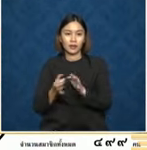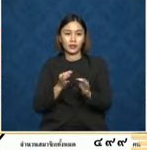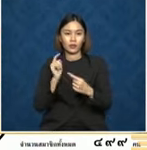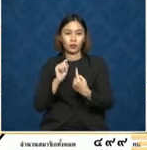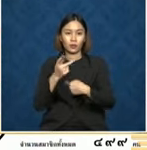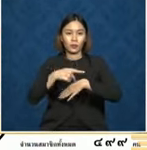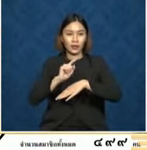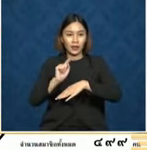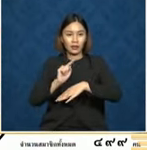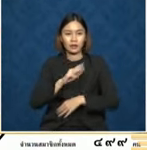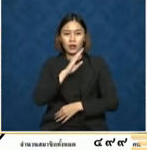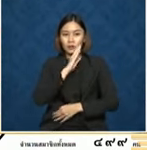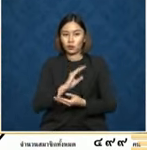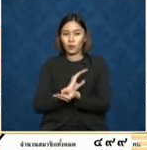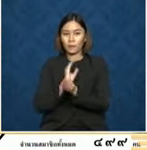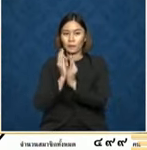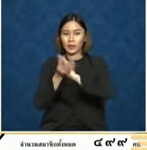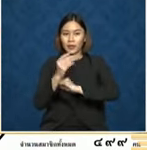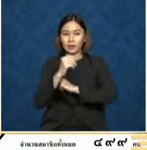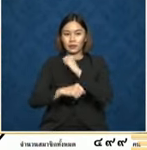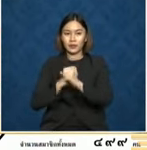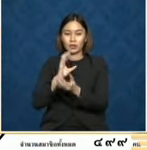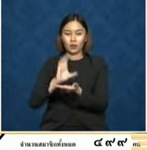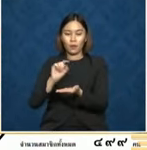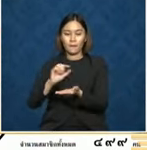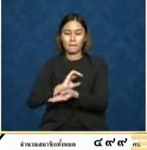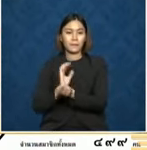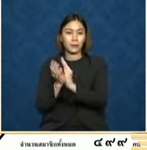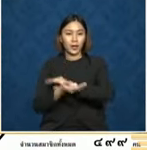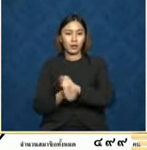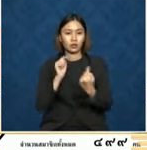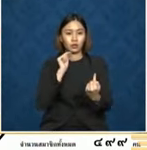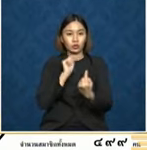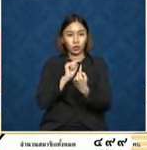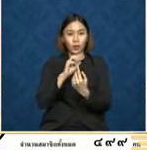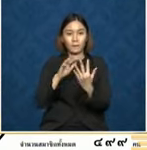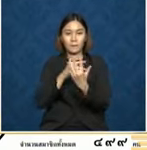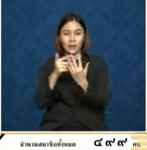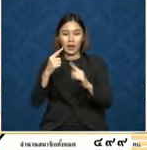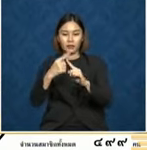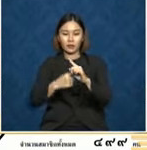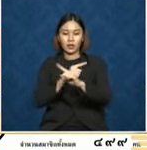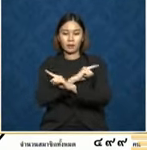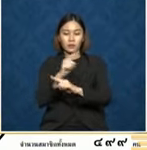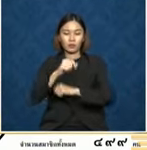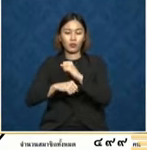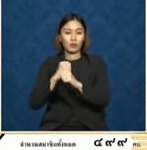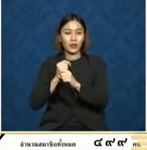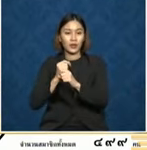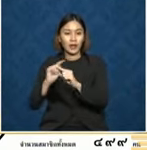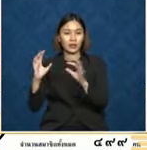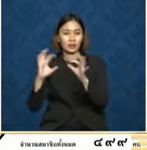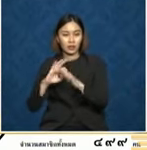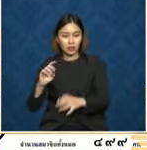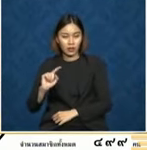ว่าเมื่อเราเปลี่ยนแปลงปีงบประมาณของเราให้สอดคล้องกับปีปฏิทินแล้วเนี่ยมันไปเกี่ยวข้องกับ